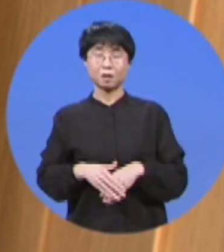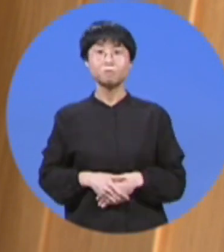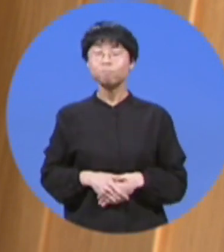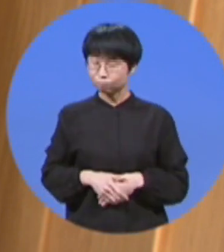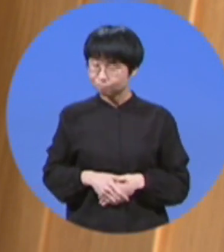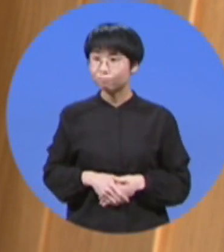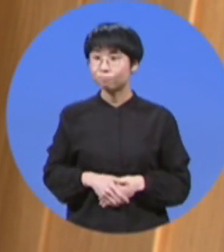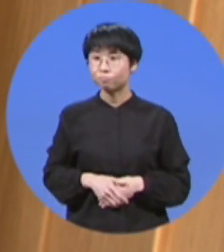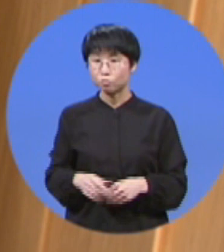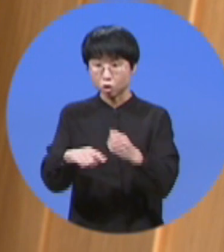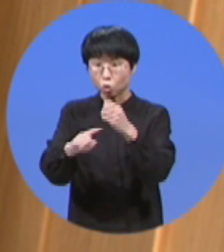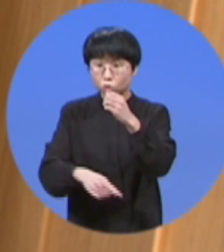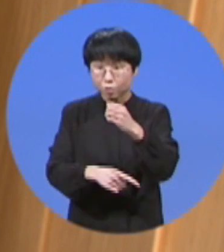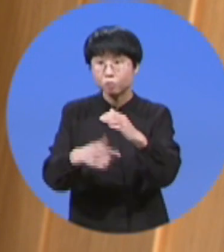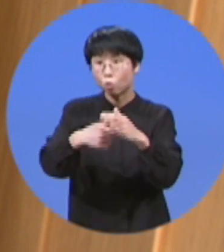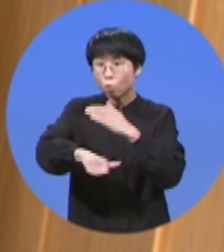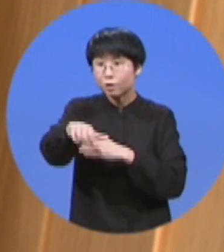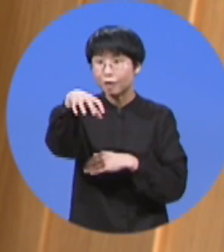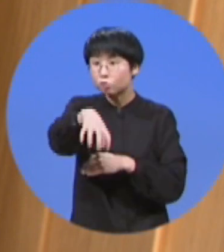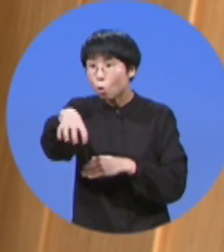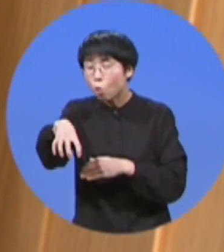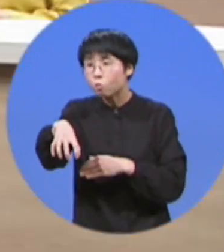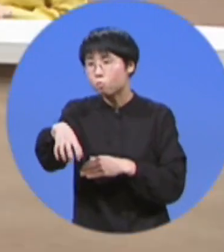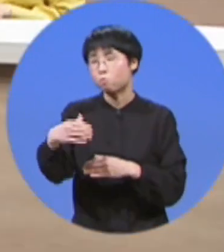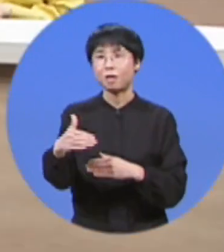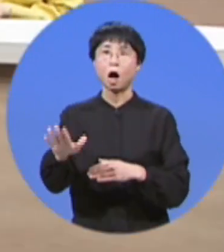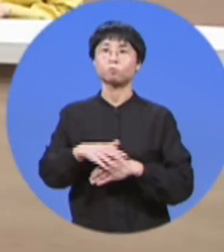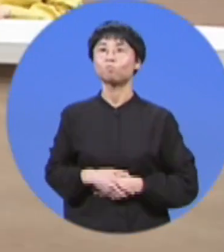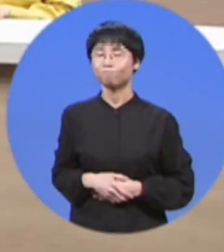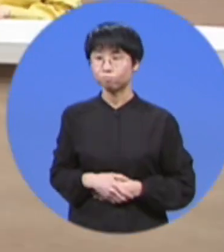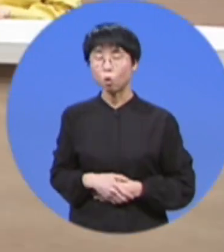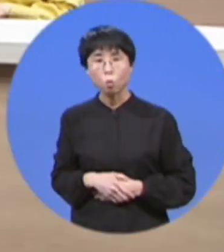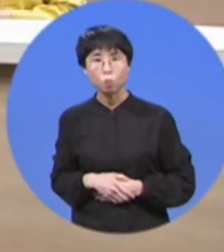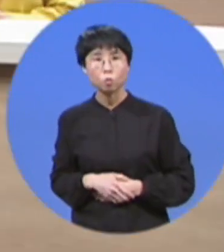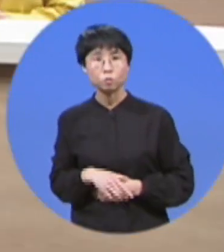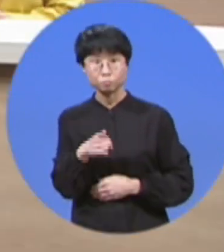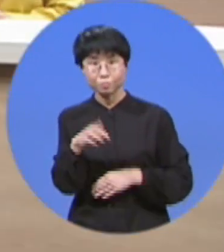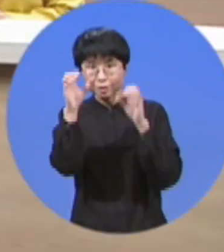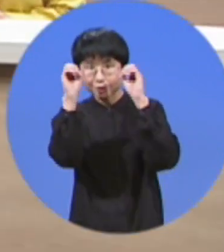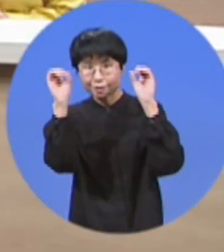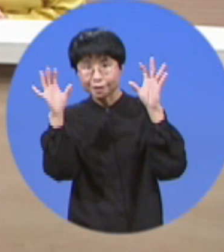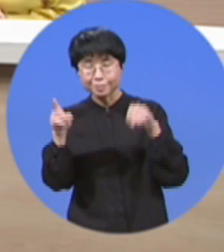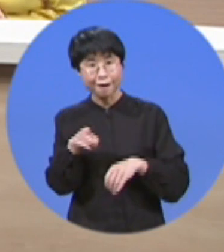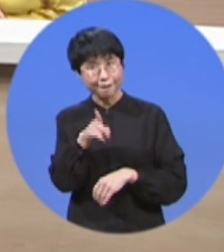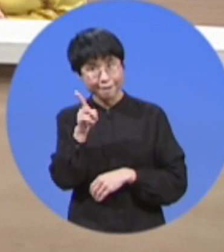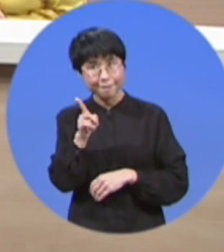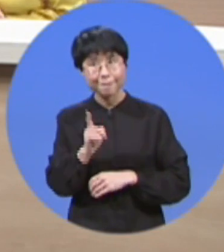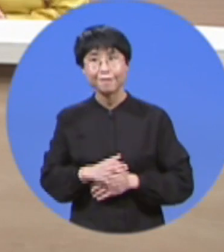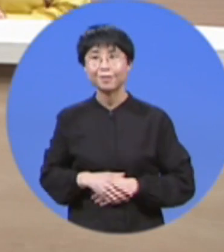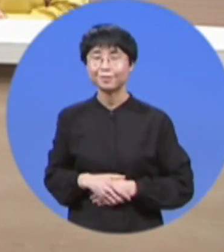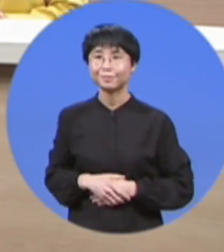ん、袖ヶ浦市のお出かけスポットまだまだありますよ。 お、ということはキラキラ光るあれです